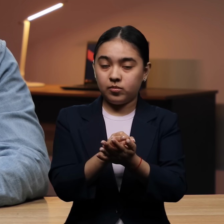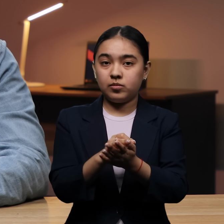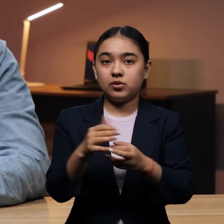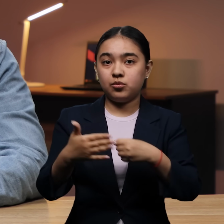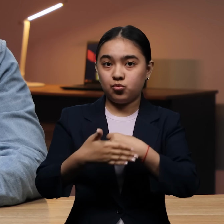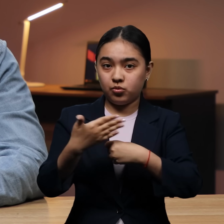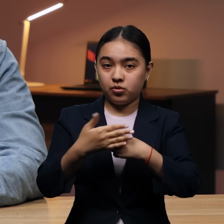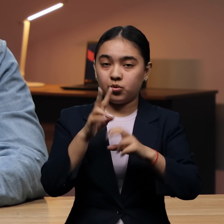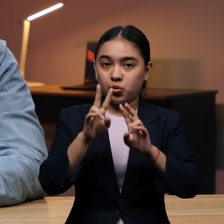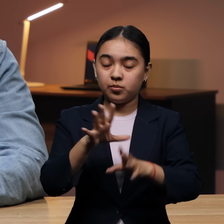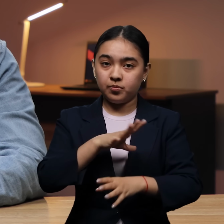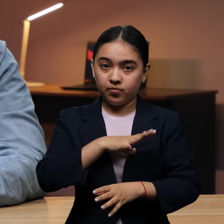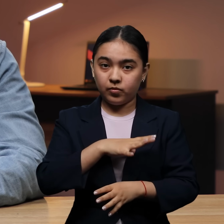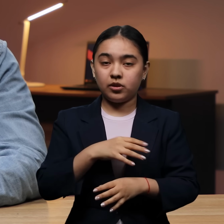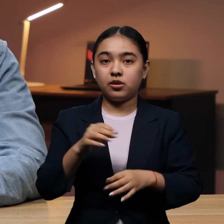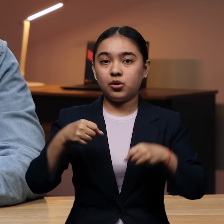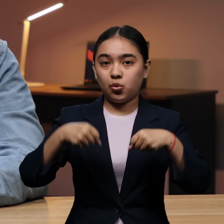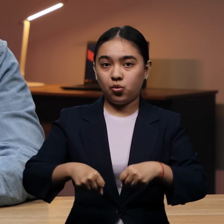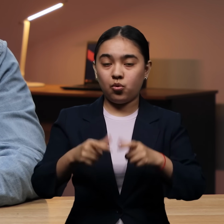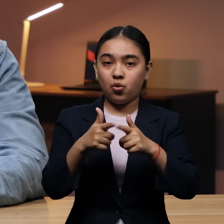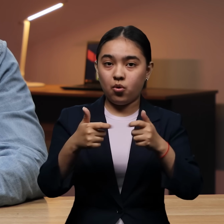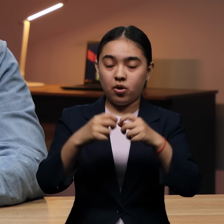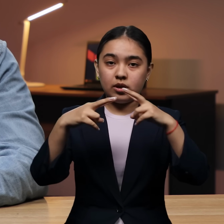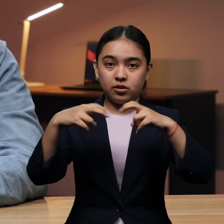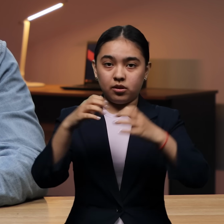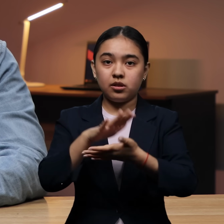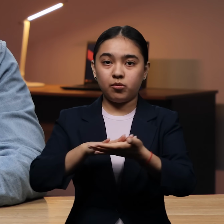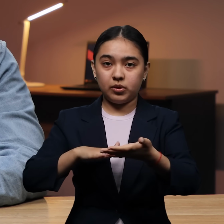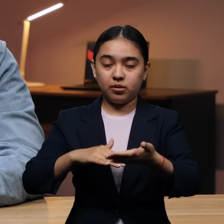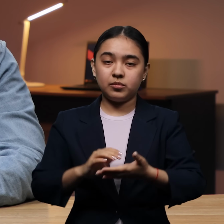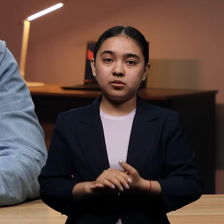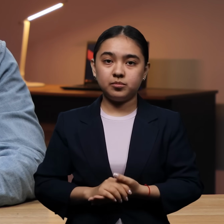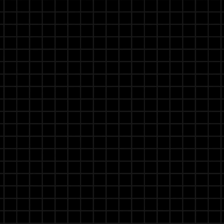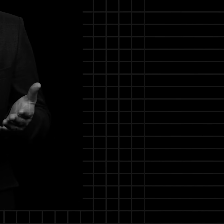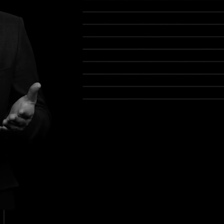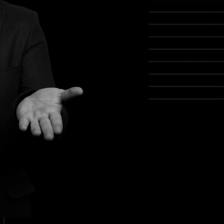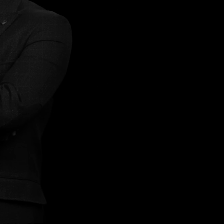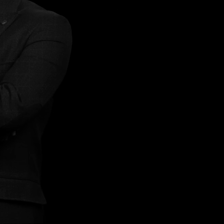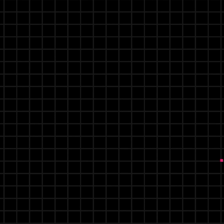mas'ul xodimga intizomiy chora ko'rilgan. Huquq organlarining tekshiruvi davom etyapti.